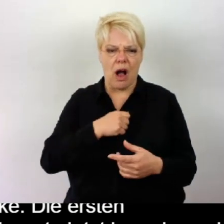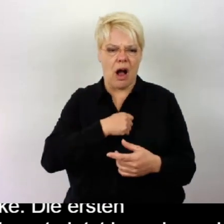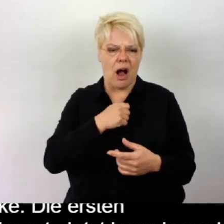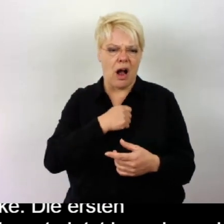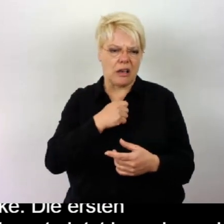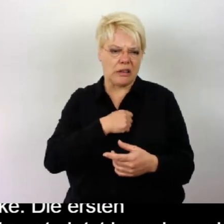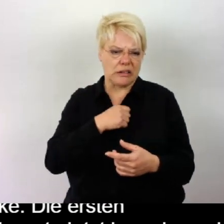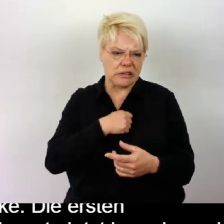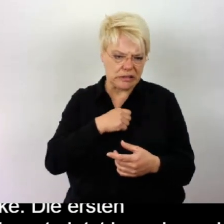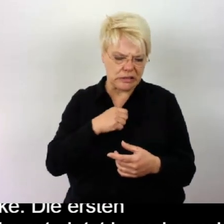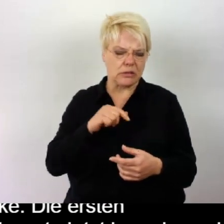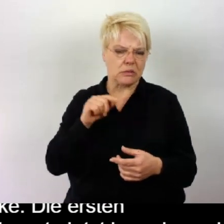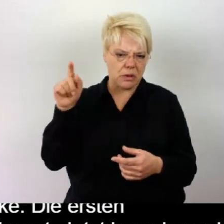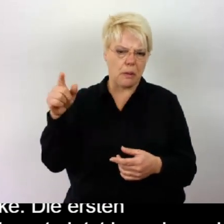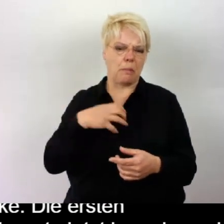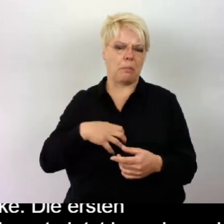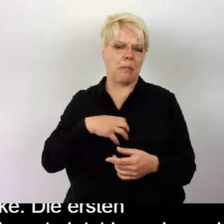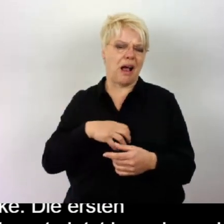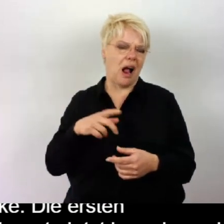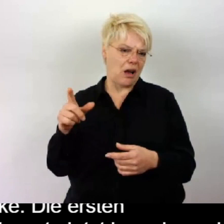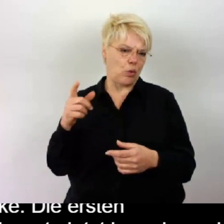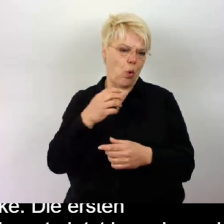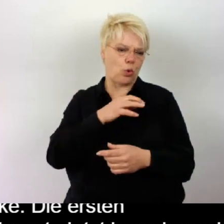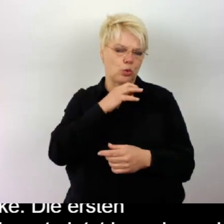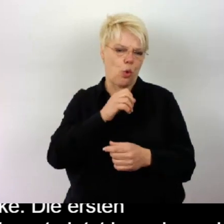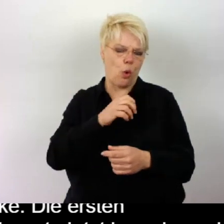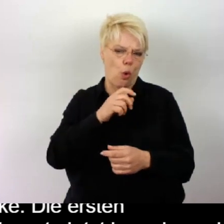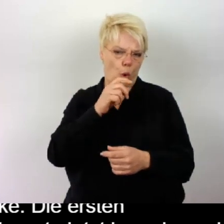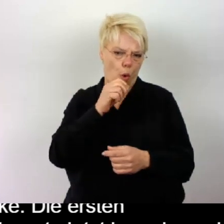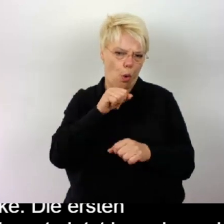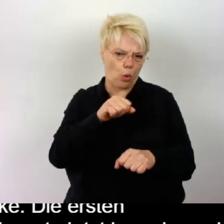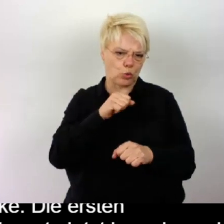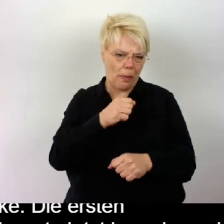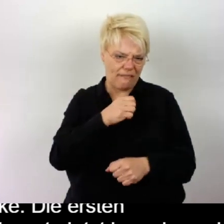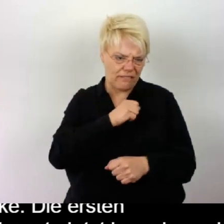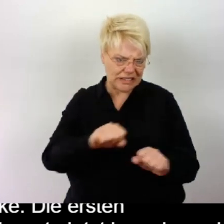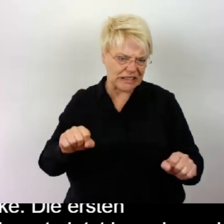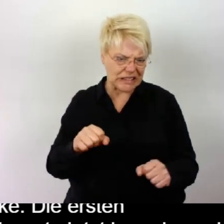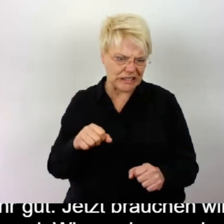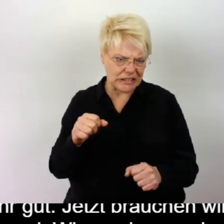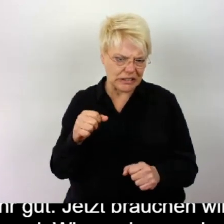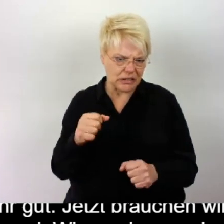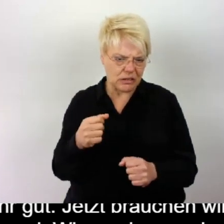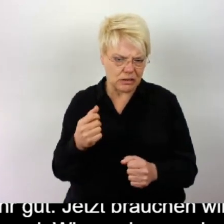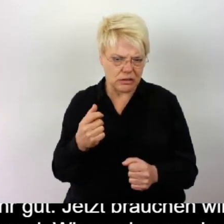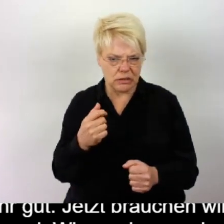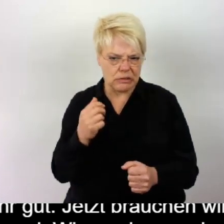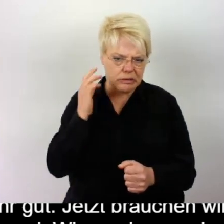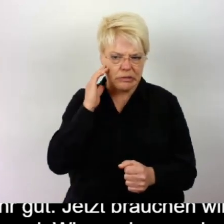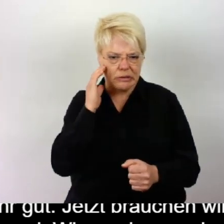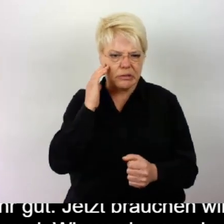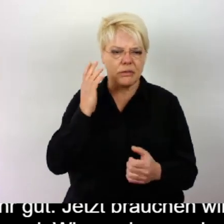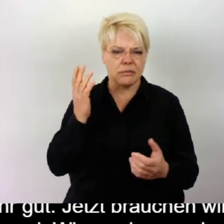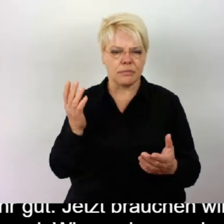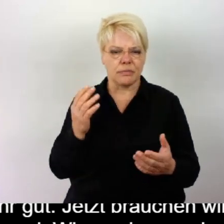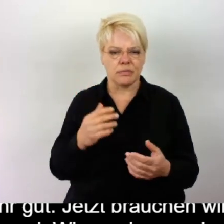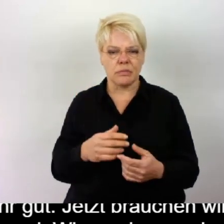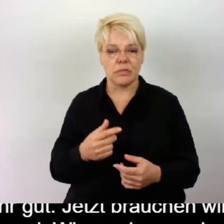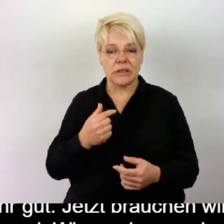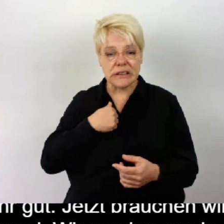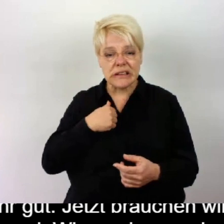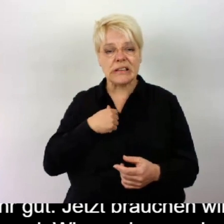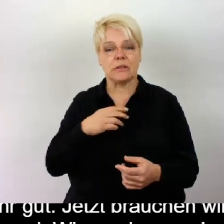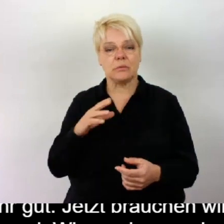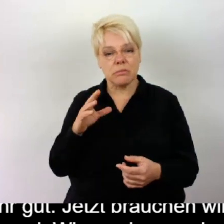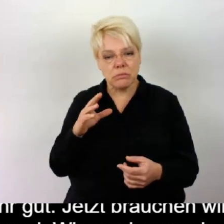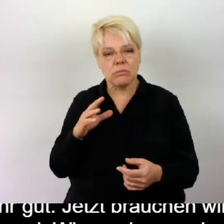wurden am Freitag dafür kritisiert. Der Nockherberg ist jetzt von den Leuten her, das hätten wir auch kleiner machen können, aber das wäre wahrscheinlich,